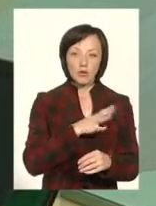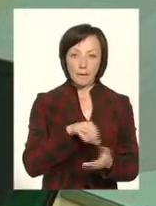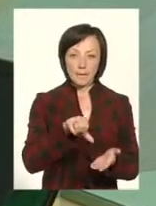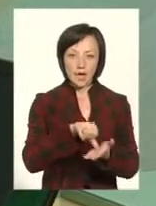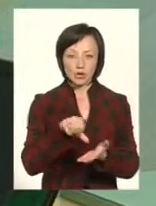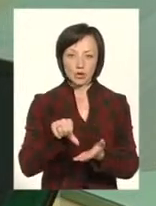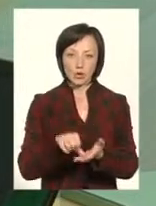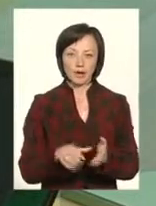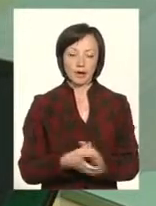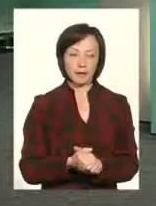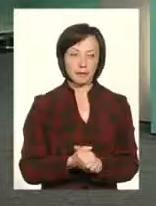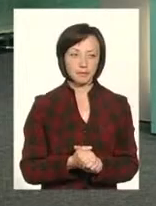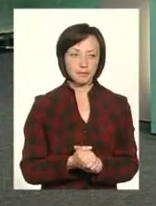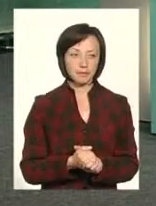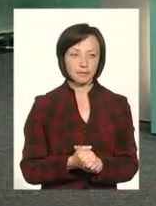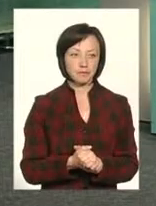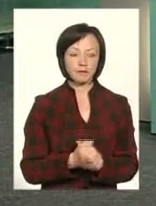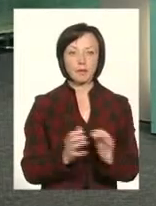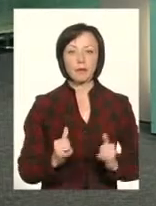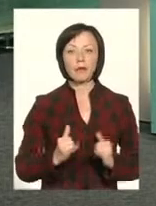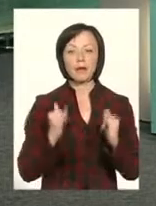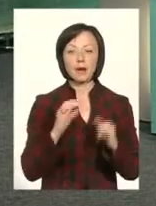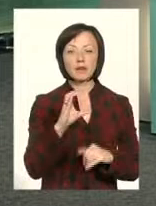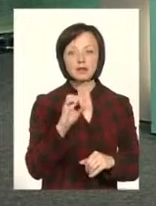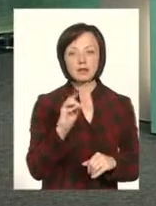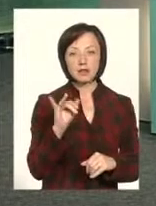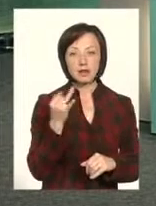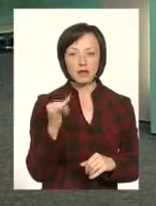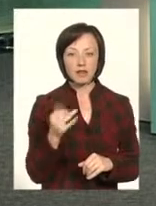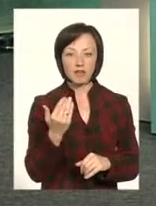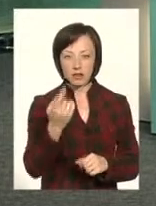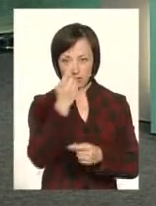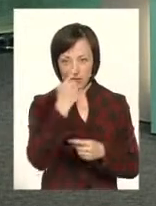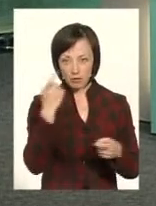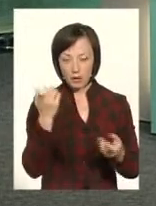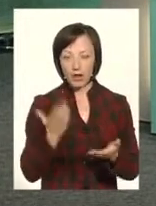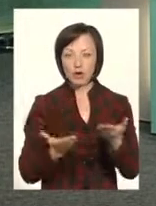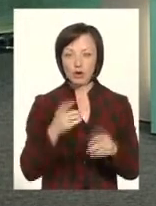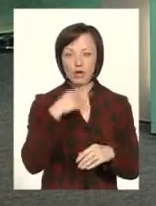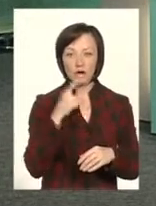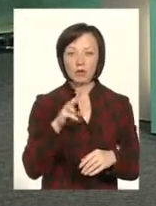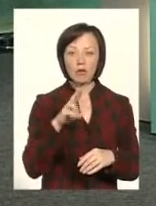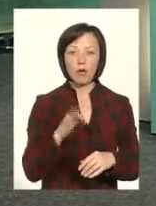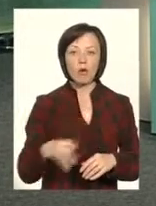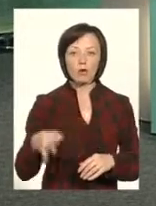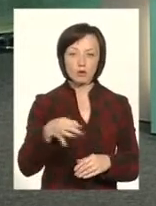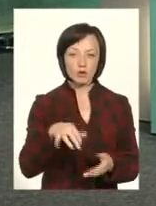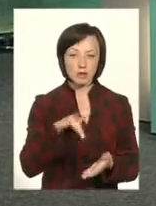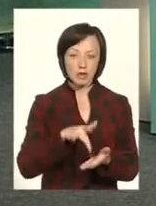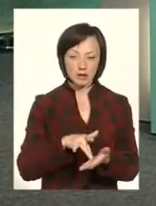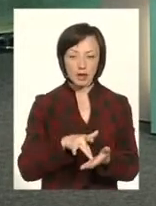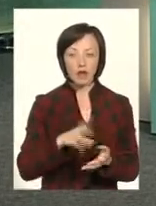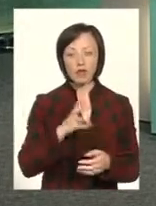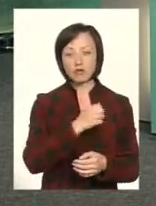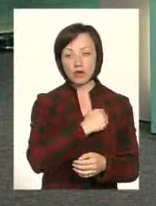присутнім. Пане Сергію, ваша думка і ваша інформація. Якщо говорити по обласному центру. Що стосується міста,